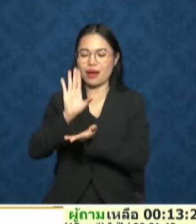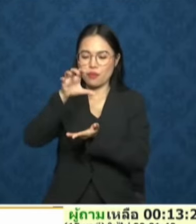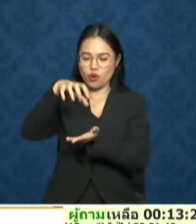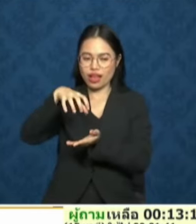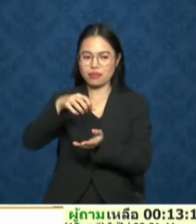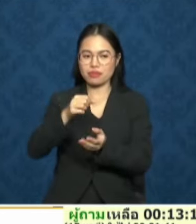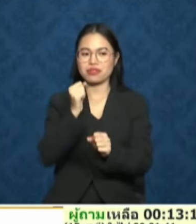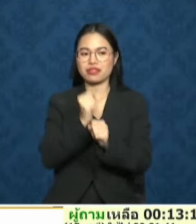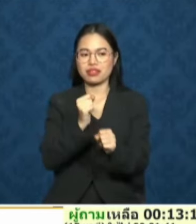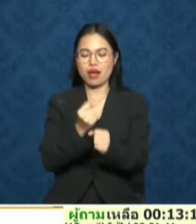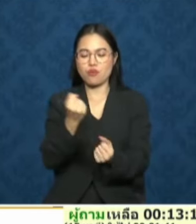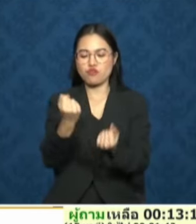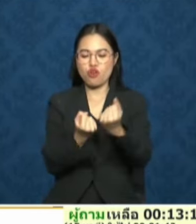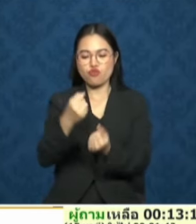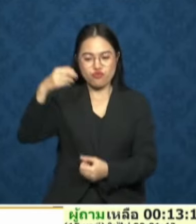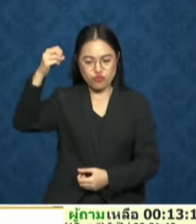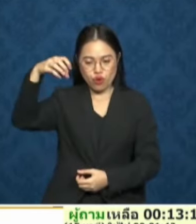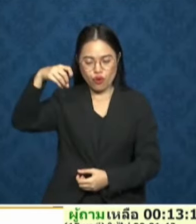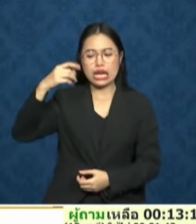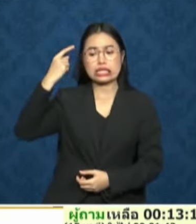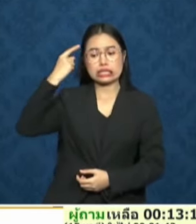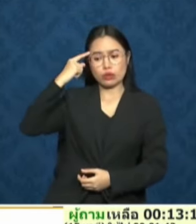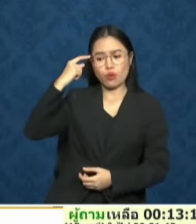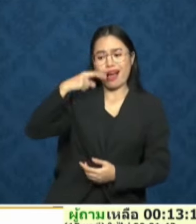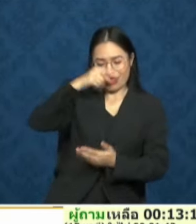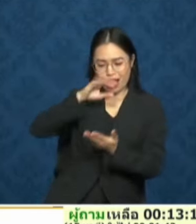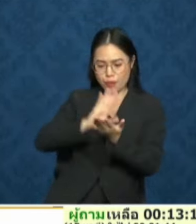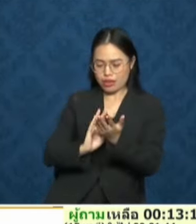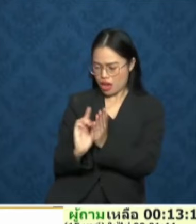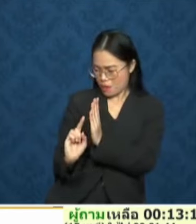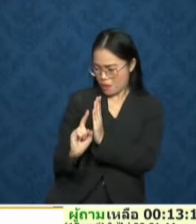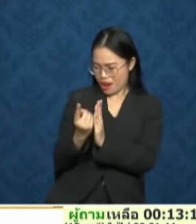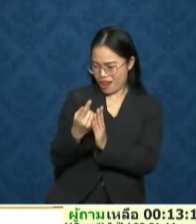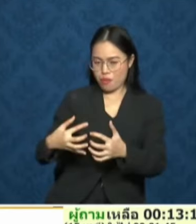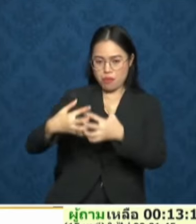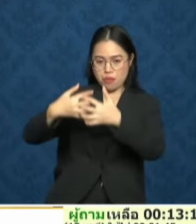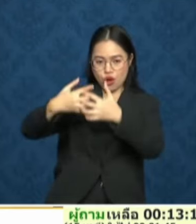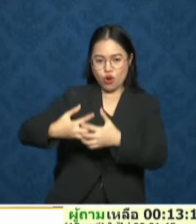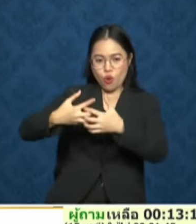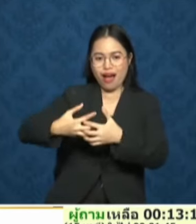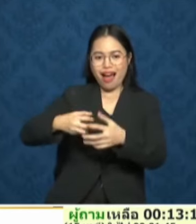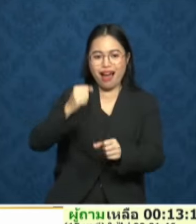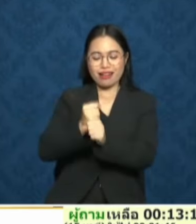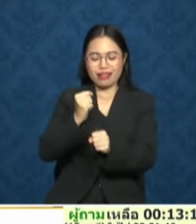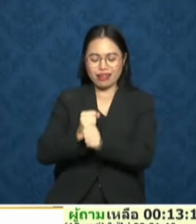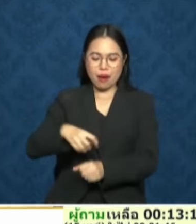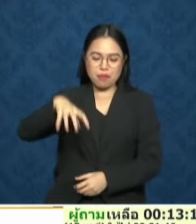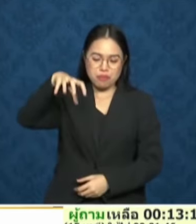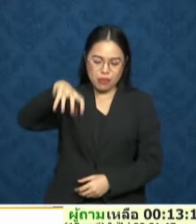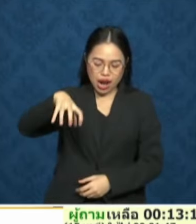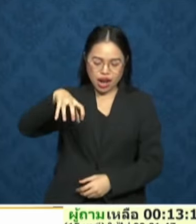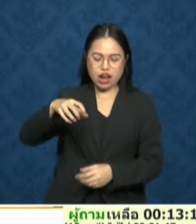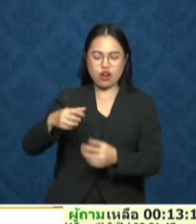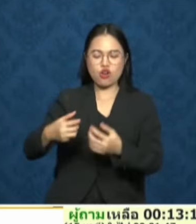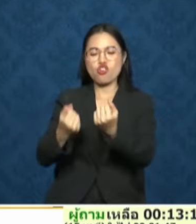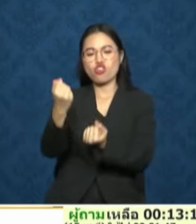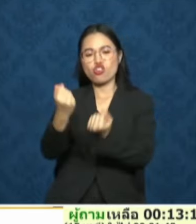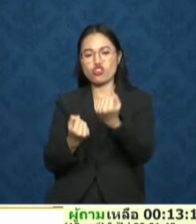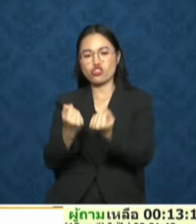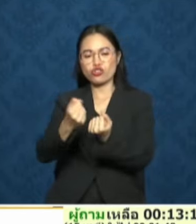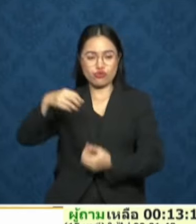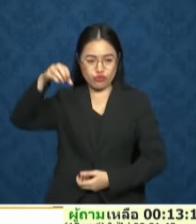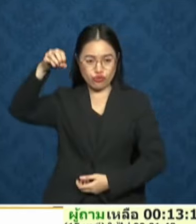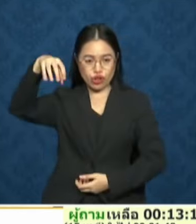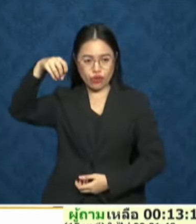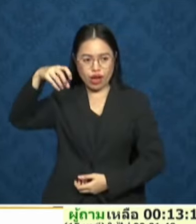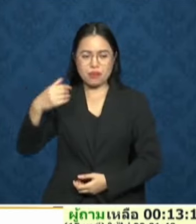ว่าไทยเราจะสามารถเป็นหับเป็นฐานผลิรถยนต์อีวีได้ใภมิภาคของเราคุจึท่านข